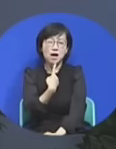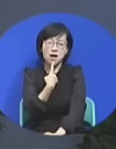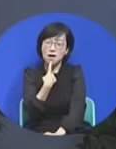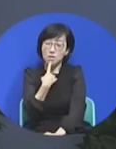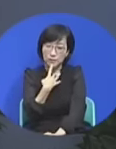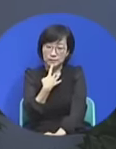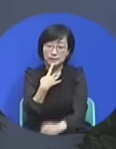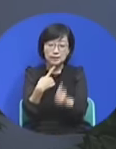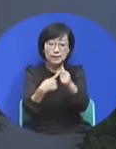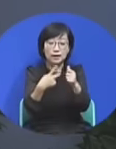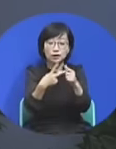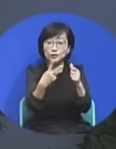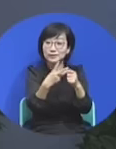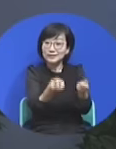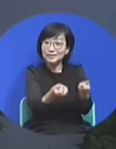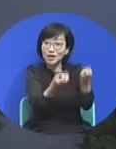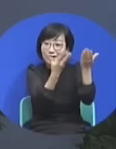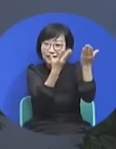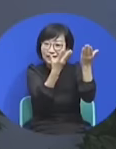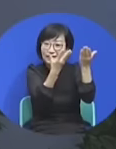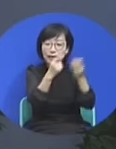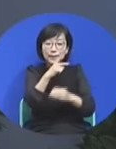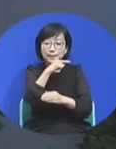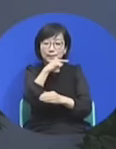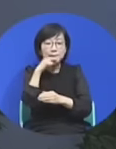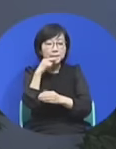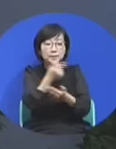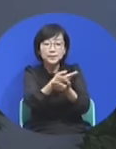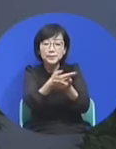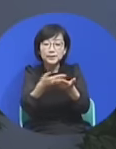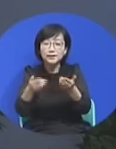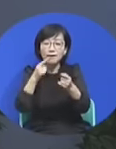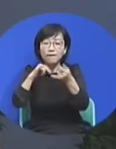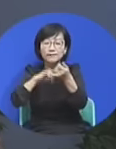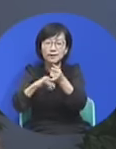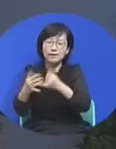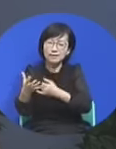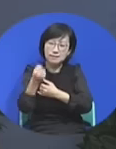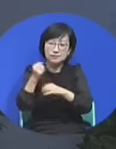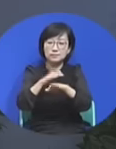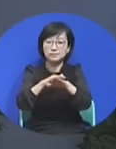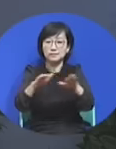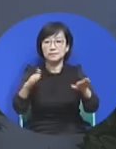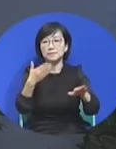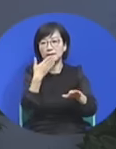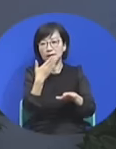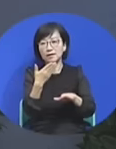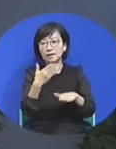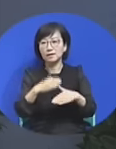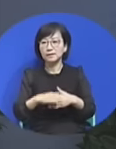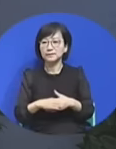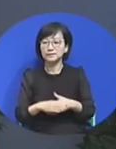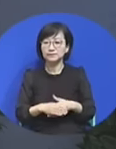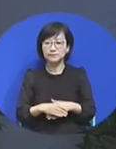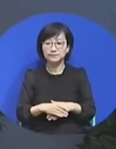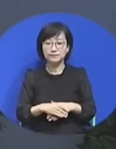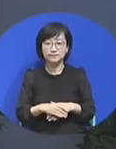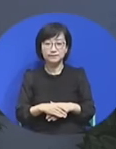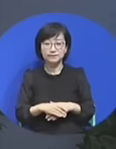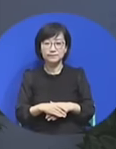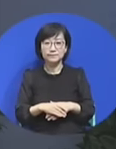새 절기와 피 언약이라야만 해결되는 것이다. It can only be solved through the three feasts and the covenant of the blood.